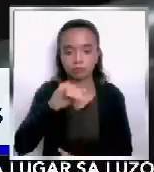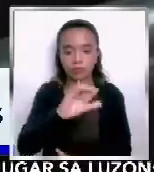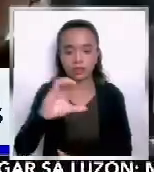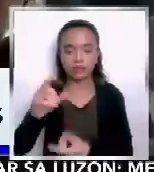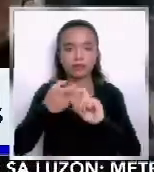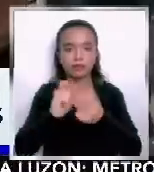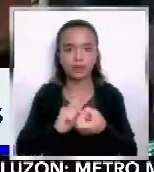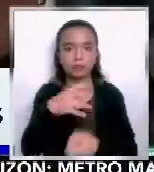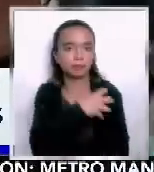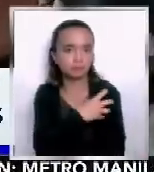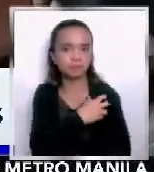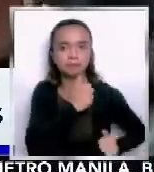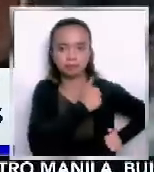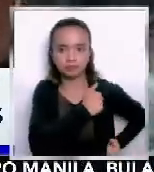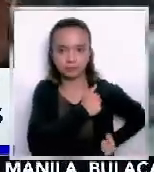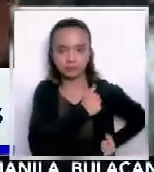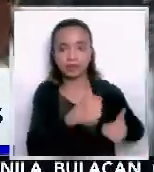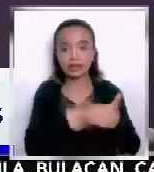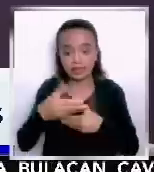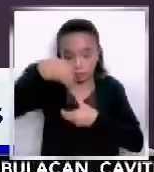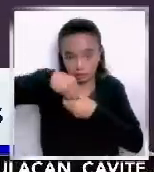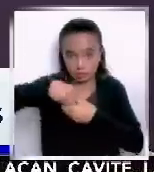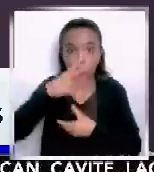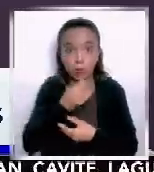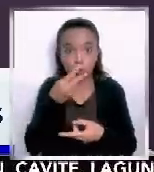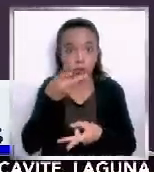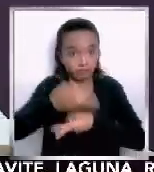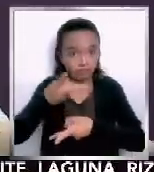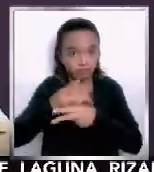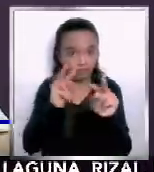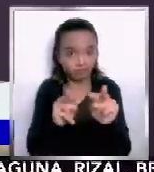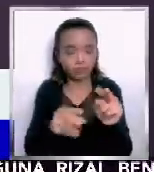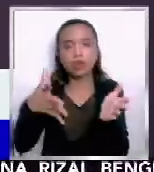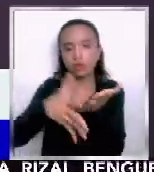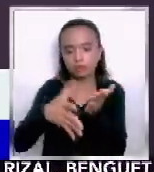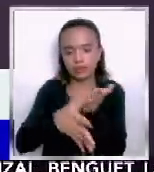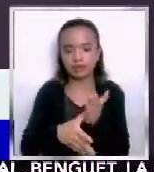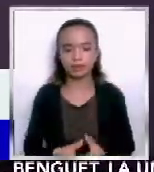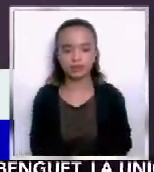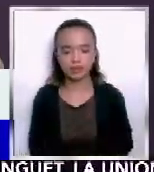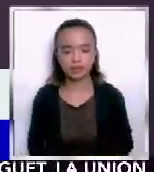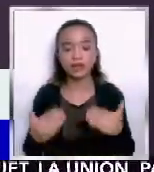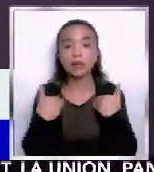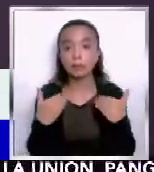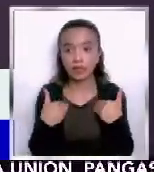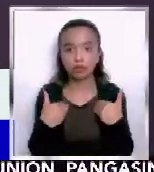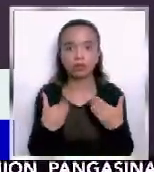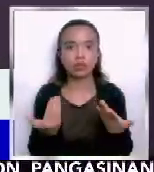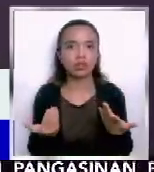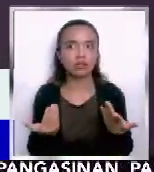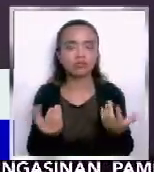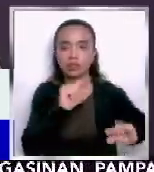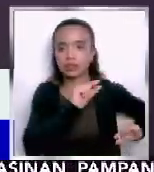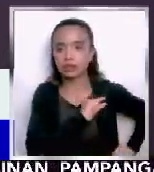AFP, habang sa loob ay mga taga COMELEC. We have COMELEC Organic Security Force personnel that will be